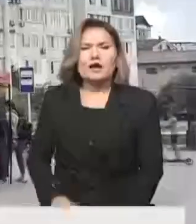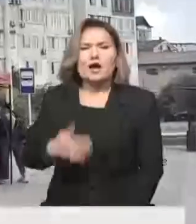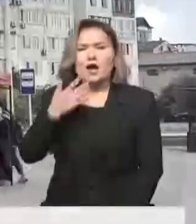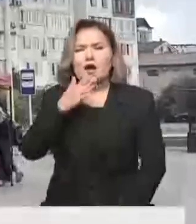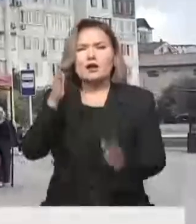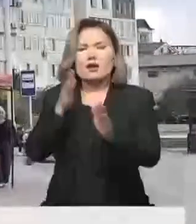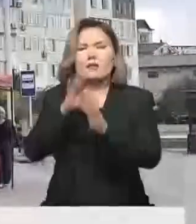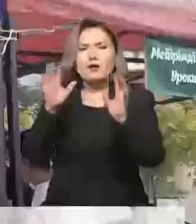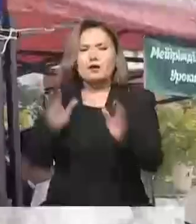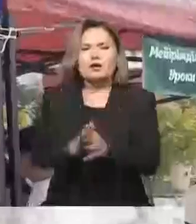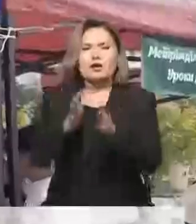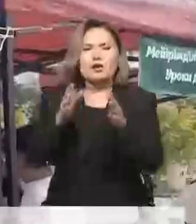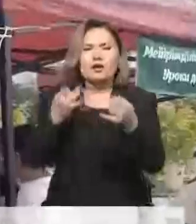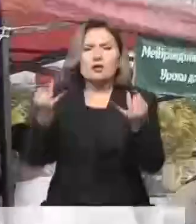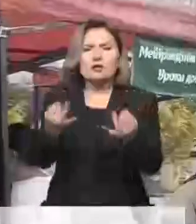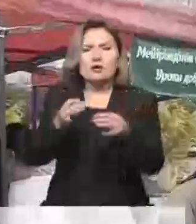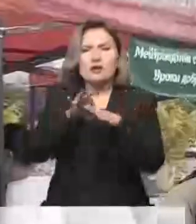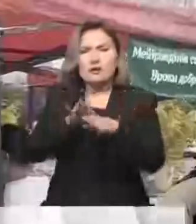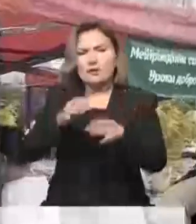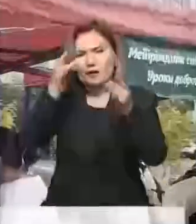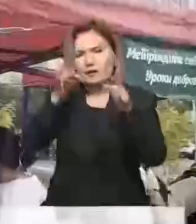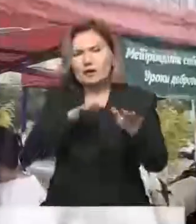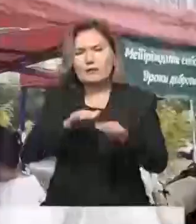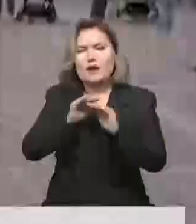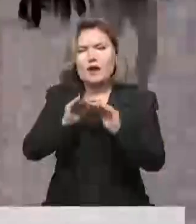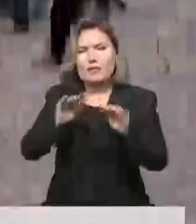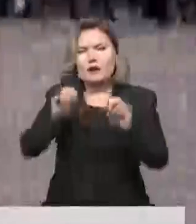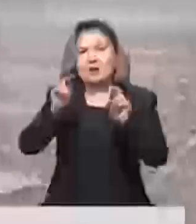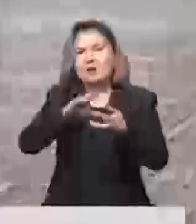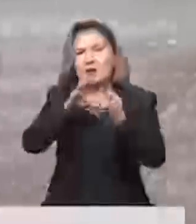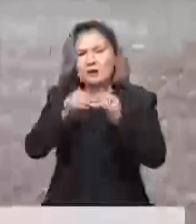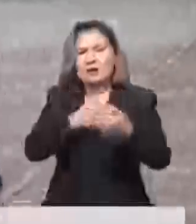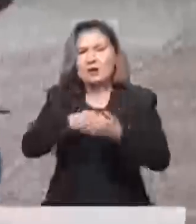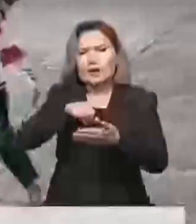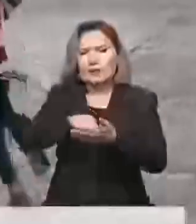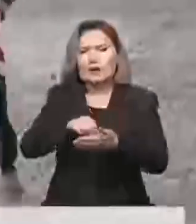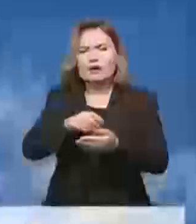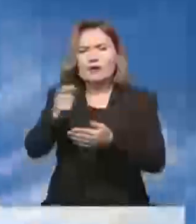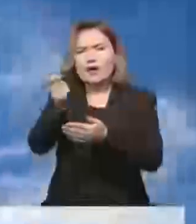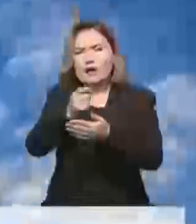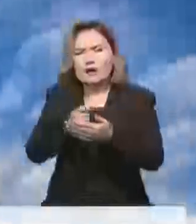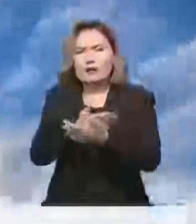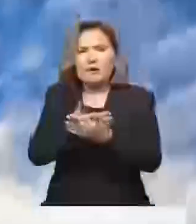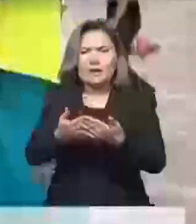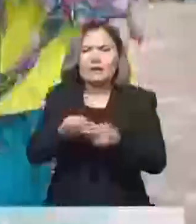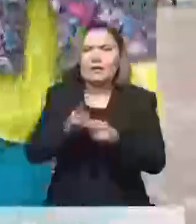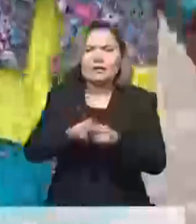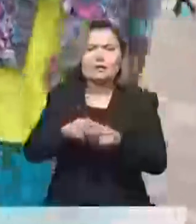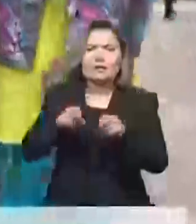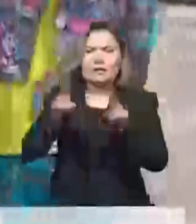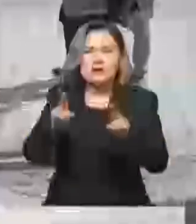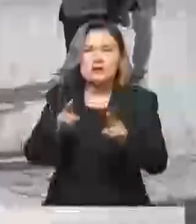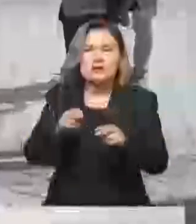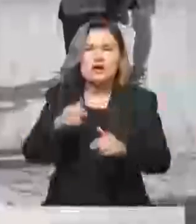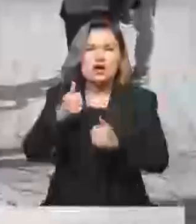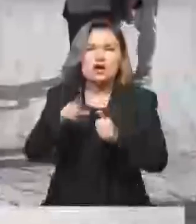Эко-фестиваль бағдарламасы ауқымды әрі қызықты. Мәдени көпшілік шарада балаларда назардан тыс қалмады. Бүлдіршіндер қағаз қалдығынан жасалған батпұрақтарды ұшырып, кендеп